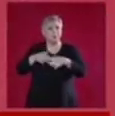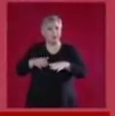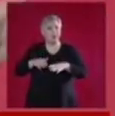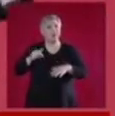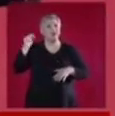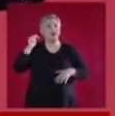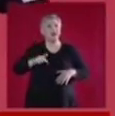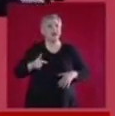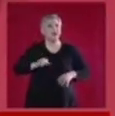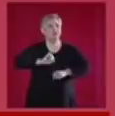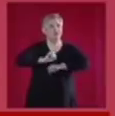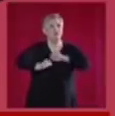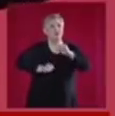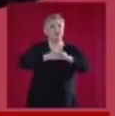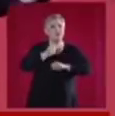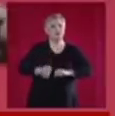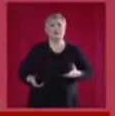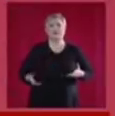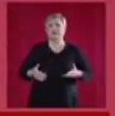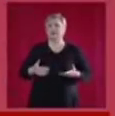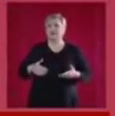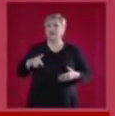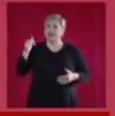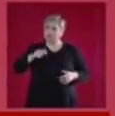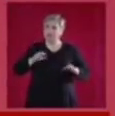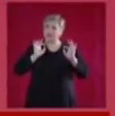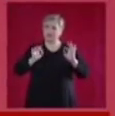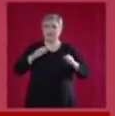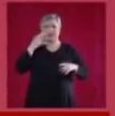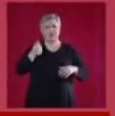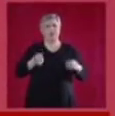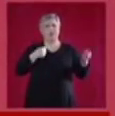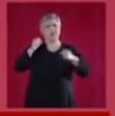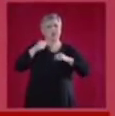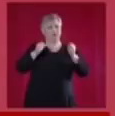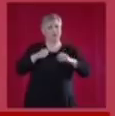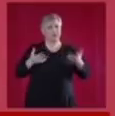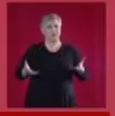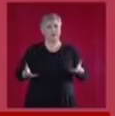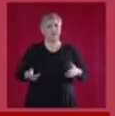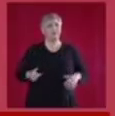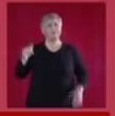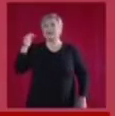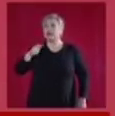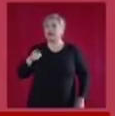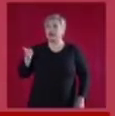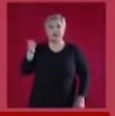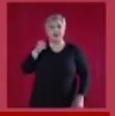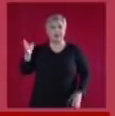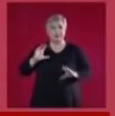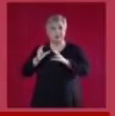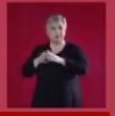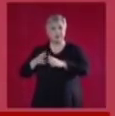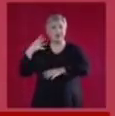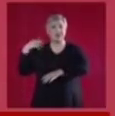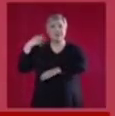με διαφορετικές αφετηρίες και με διαφορές προσπάθησαν να το κάνουν πράξη εδώ και τέσσερα χρόνια με